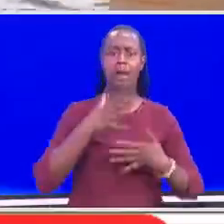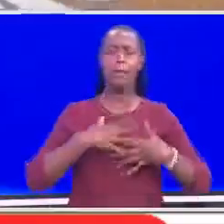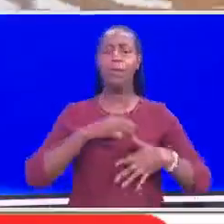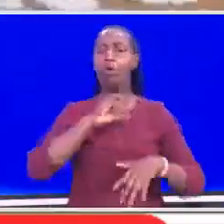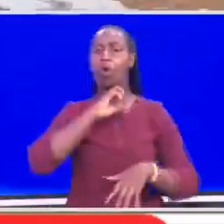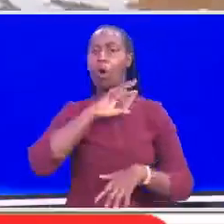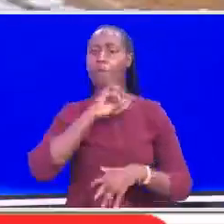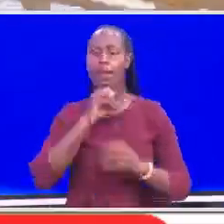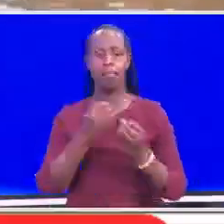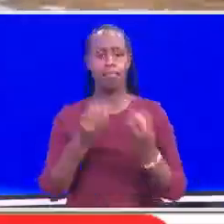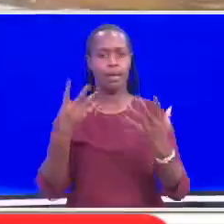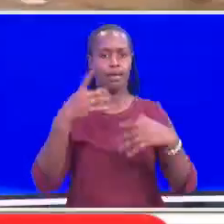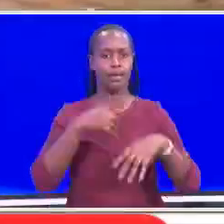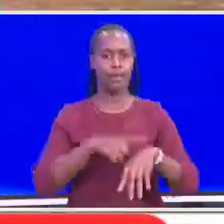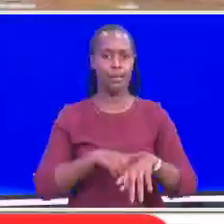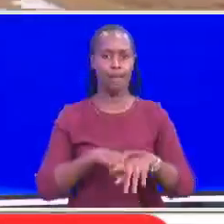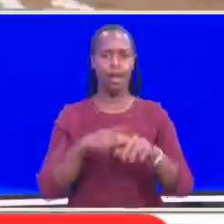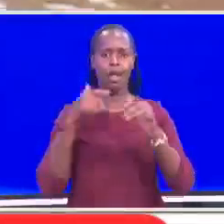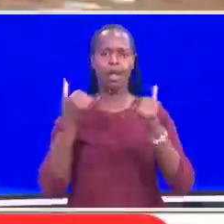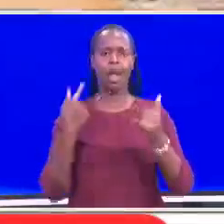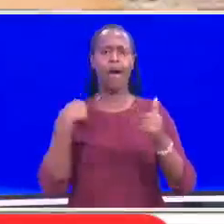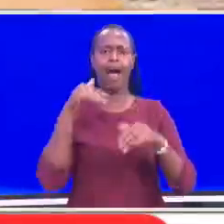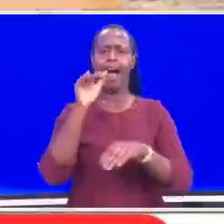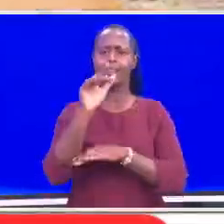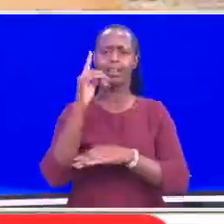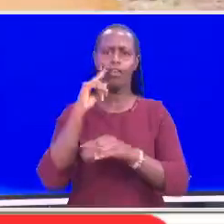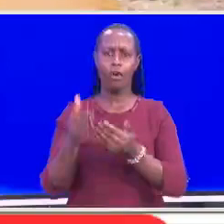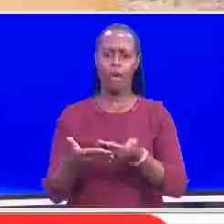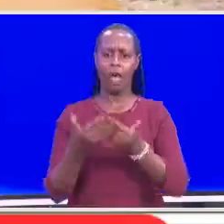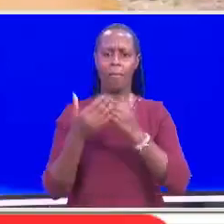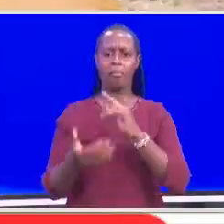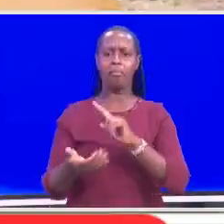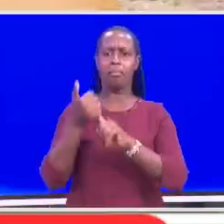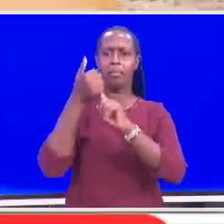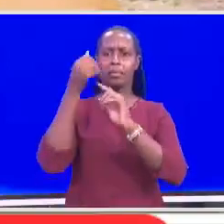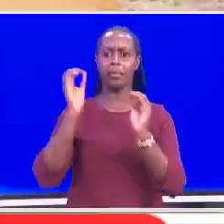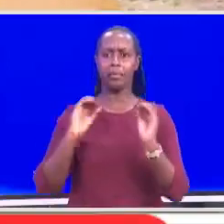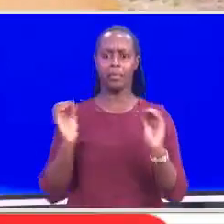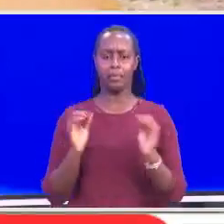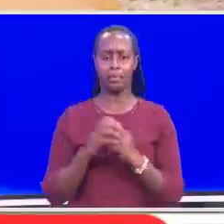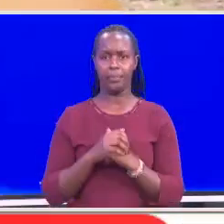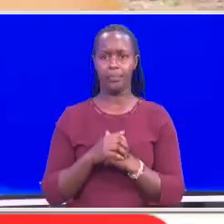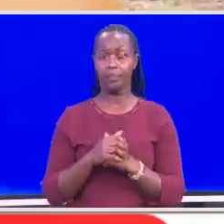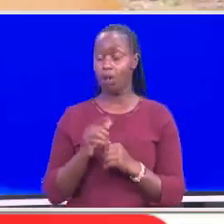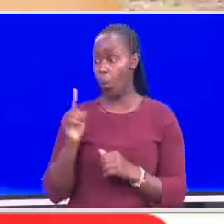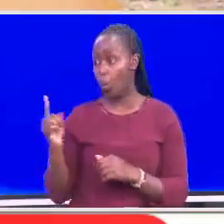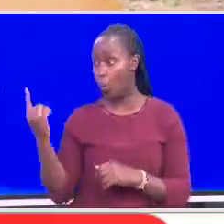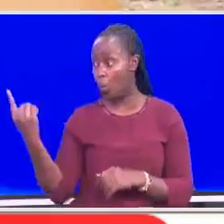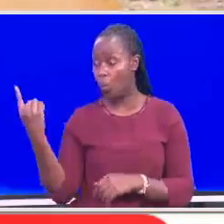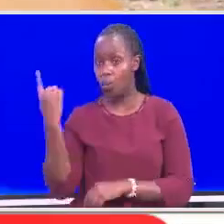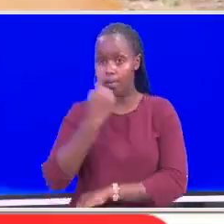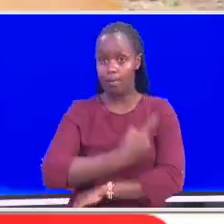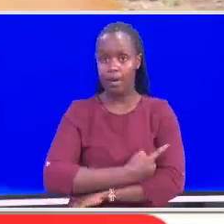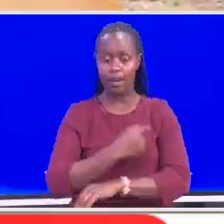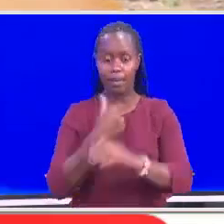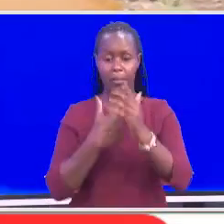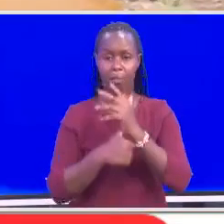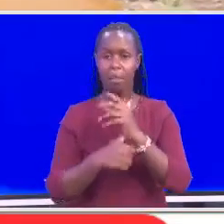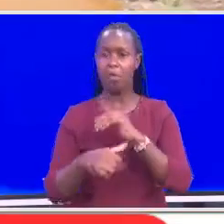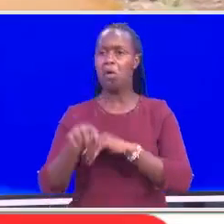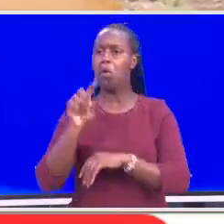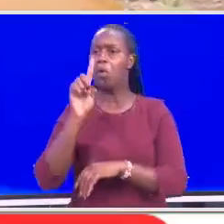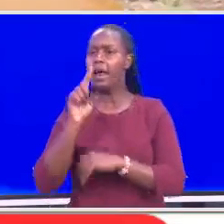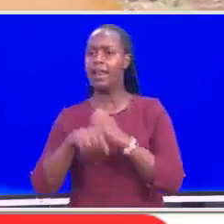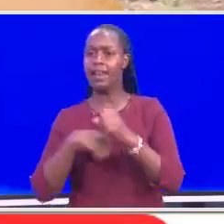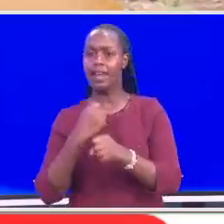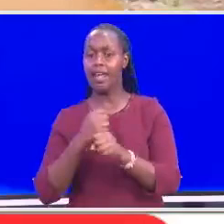moja au mbili, wamebisha hodi ya usaidizi. Maana hii shida ya siku moja ama mwaka moja ama miaka